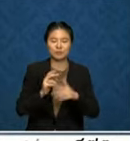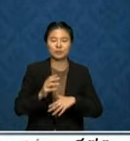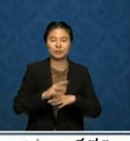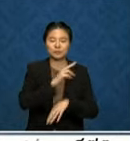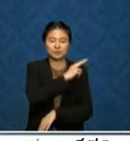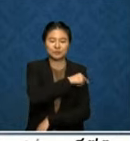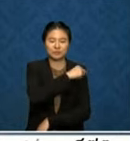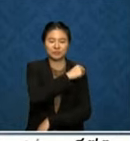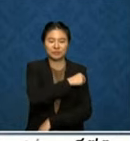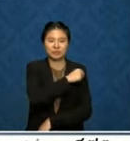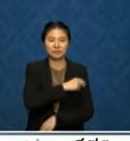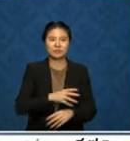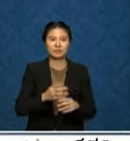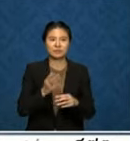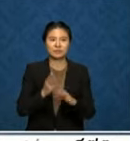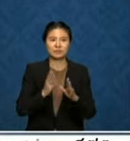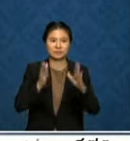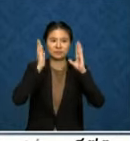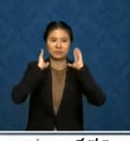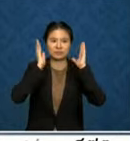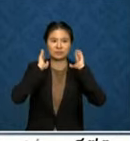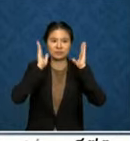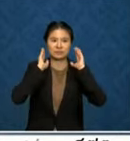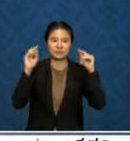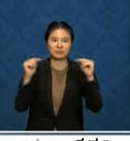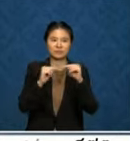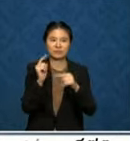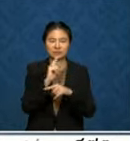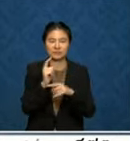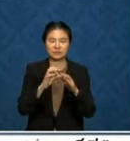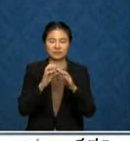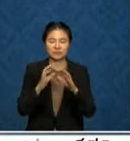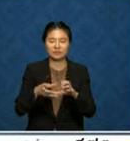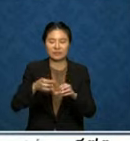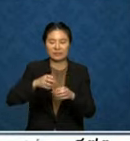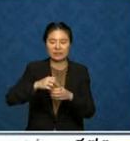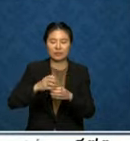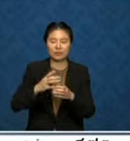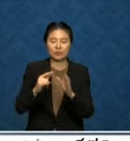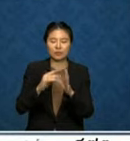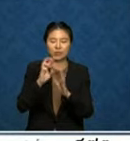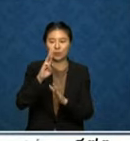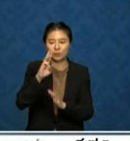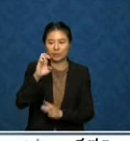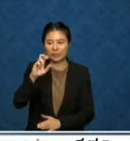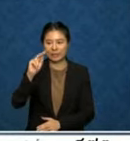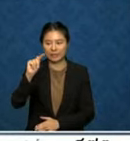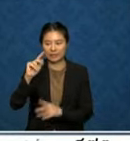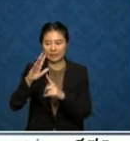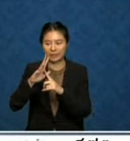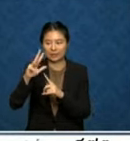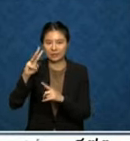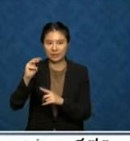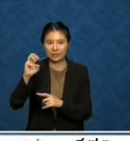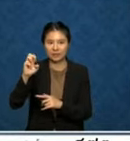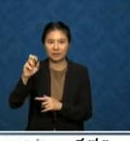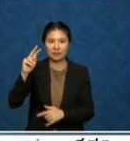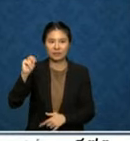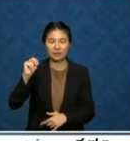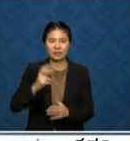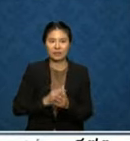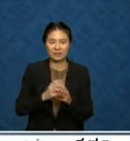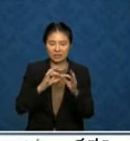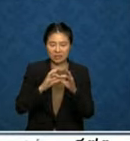าเรื่องหนึ่งนะครับโฆษณาผลิตภัณฑ์เสริมอาหารตัวหนึ่งบอกรักษาได้สารพัดเหมาะสำหรับค